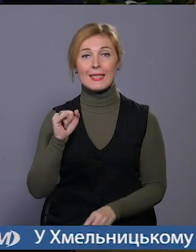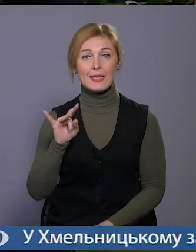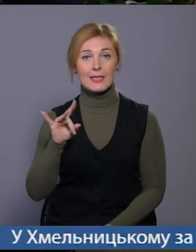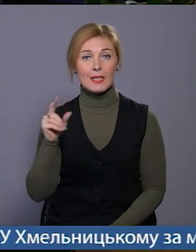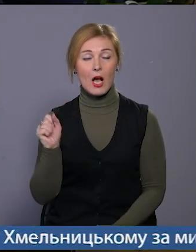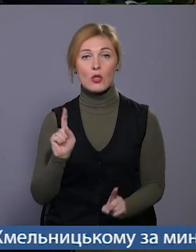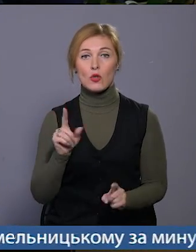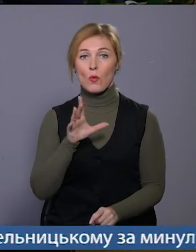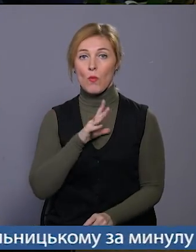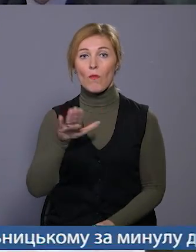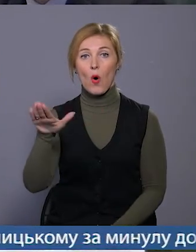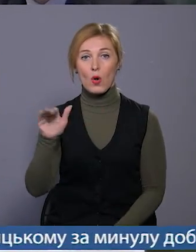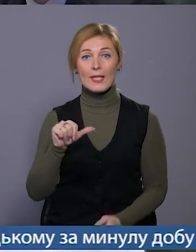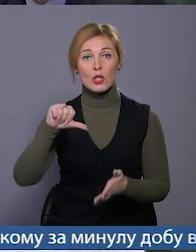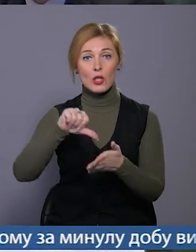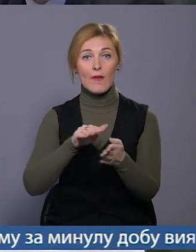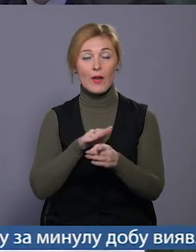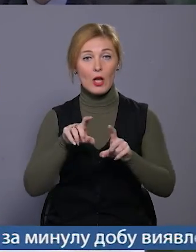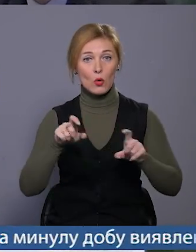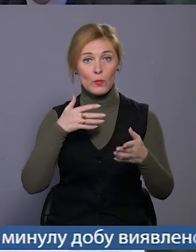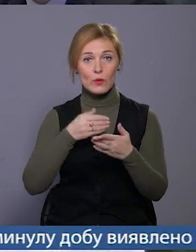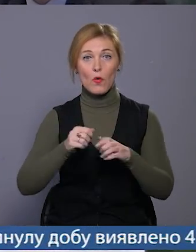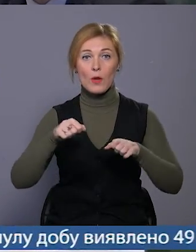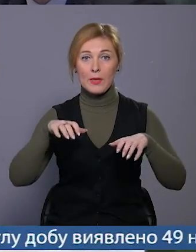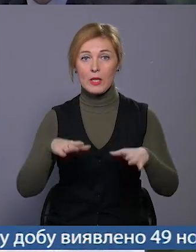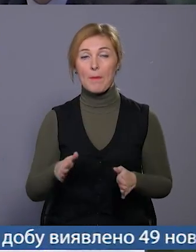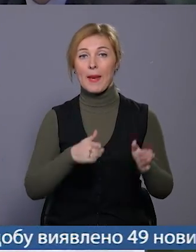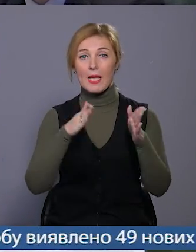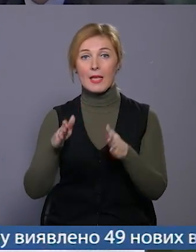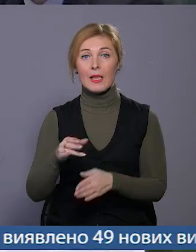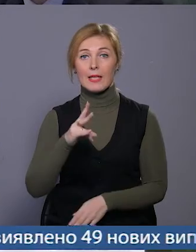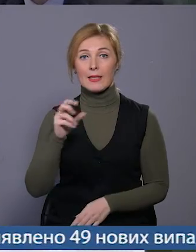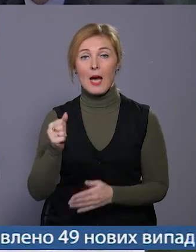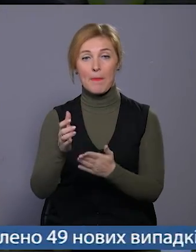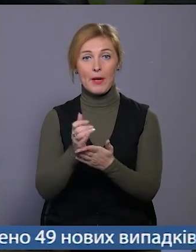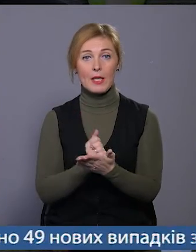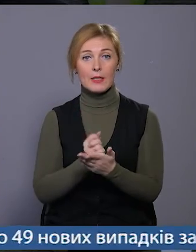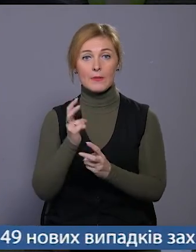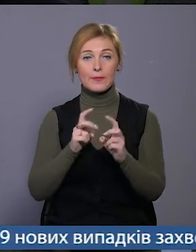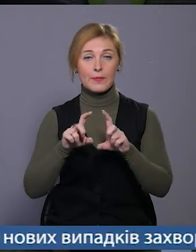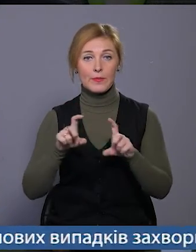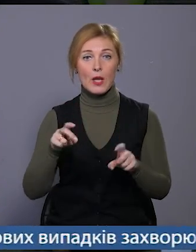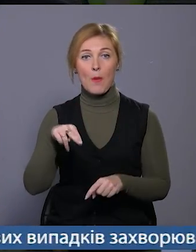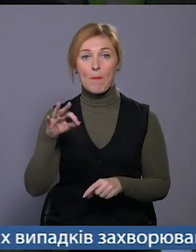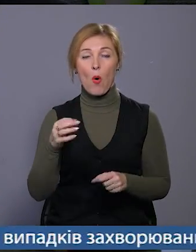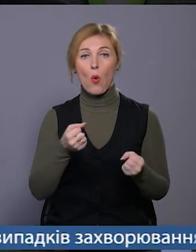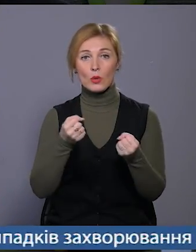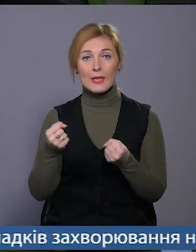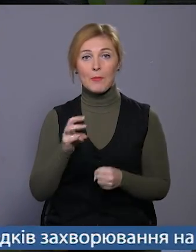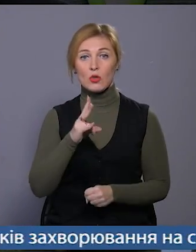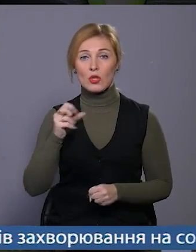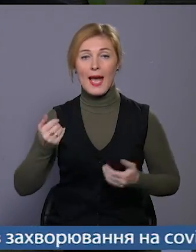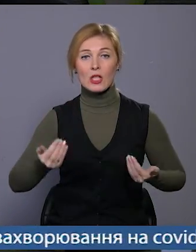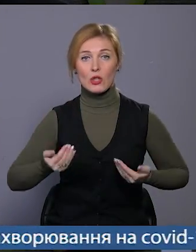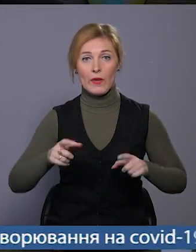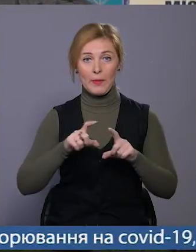що перебував в оренді, члени виконкому своїм рішенням передали на баланс міського комунального підприємства по утриманню нежитлових приміщень. Ми